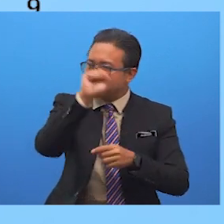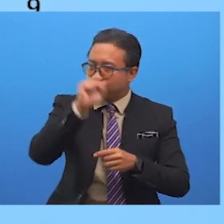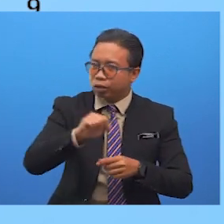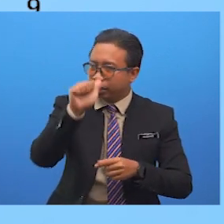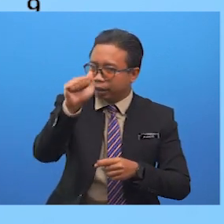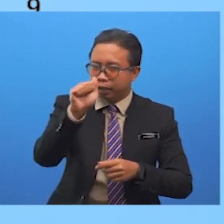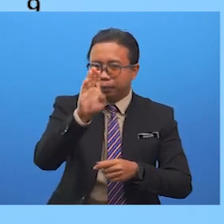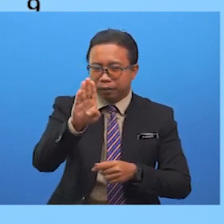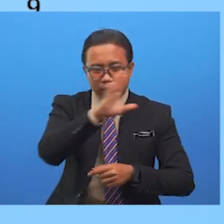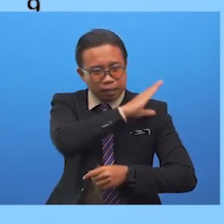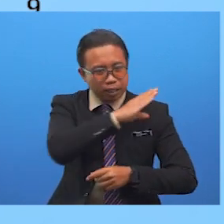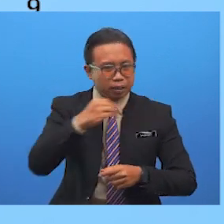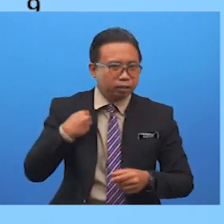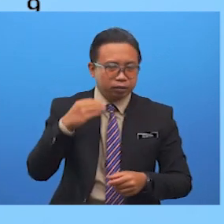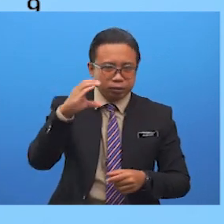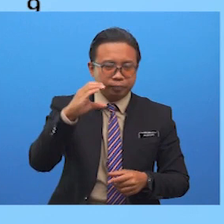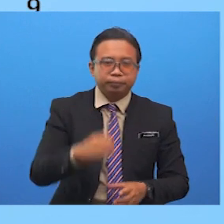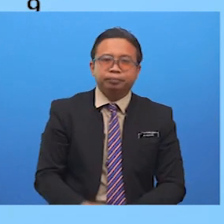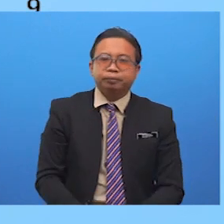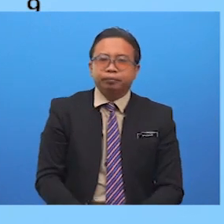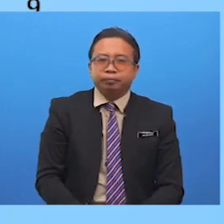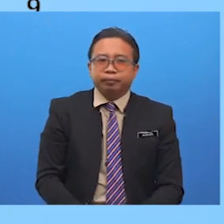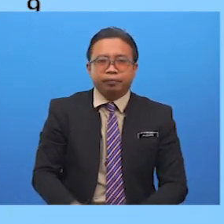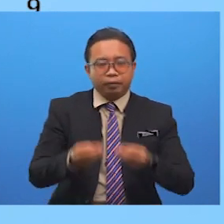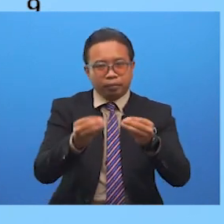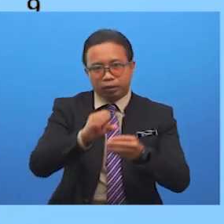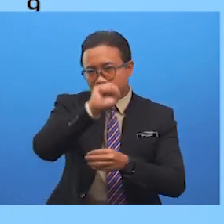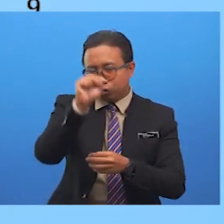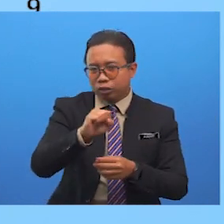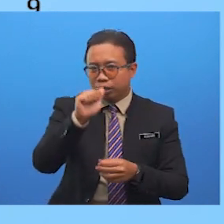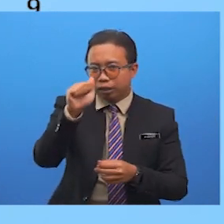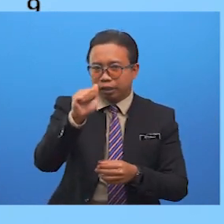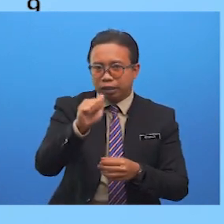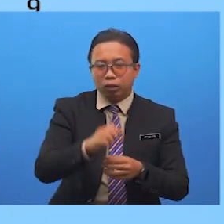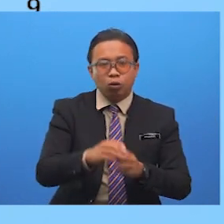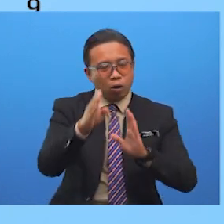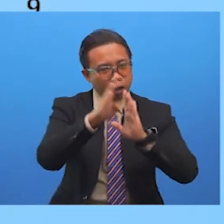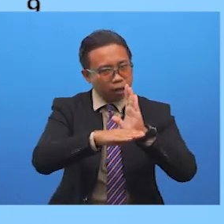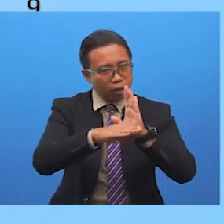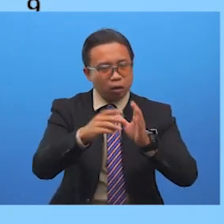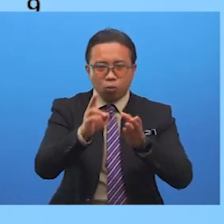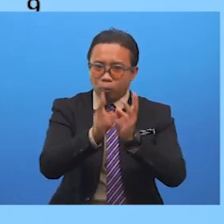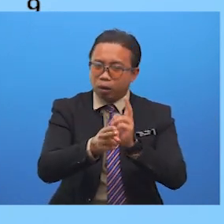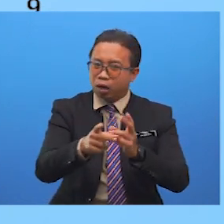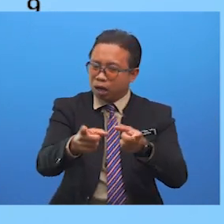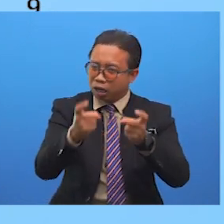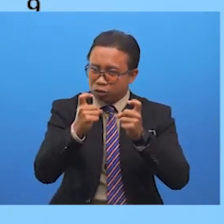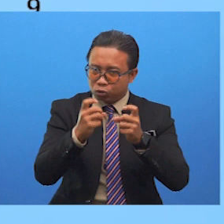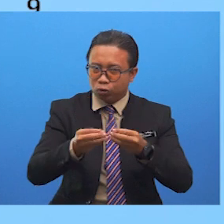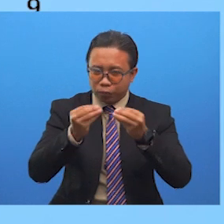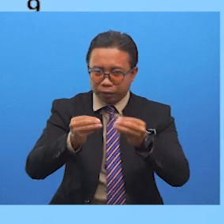ane b&c bagi soal ane kadar perubahan laju terhadap masa